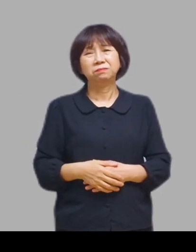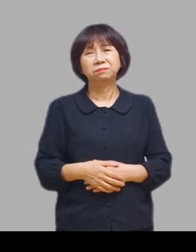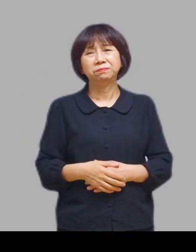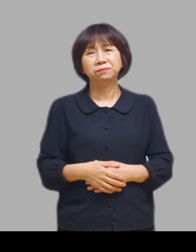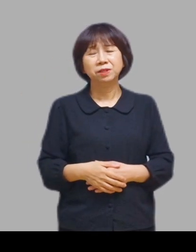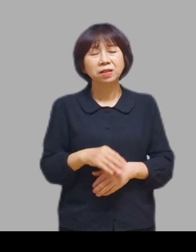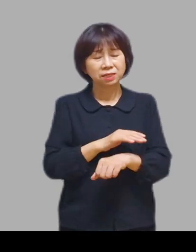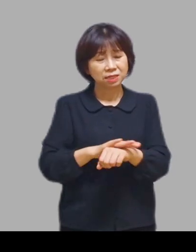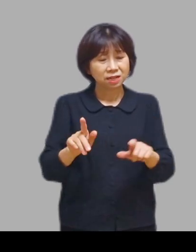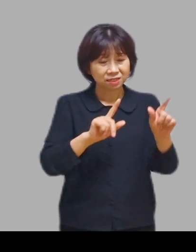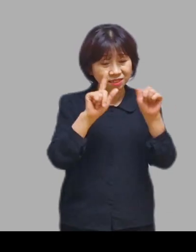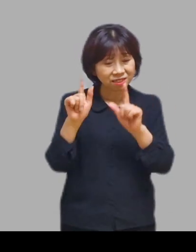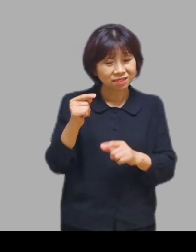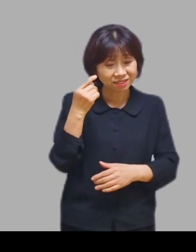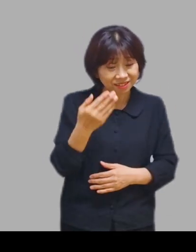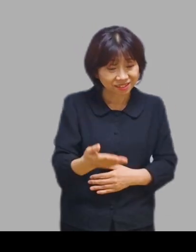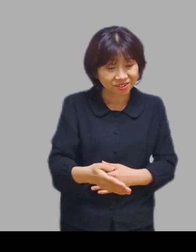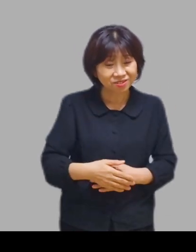잘 지내셨어요?